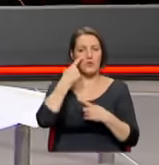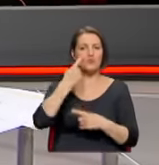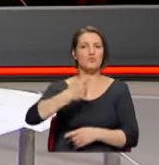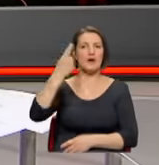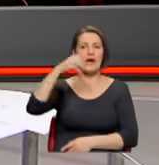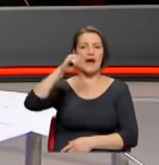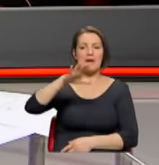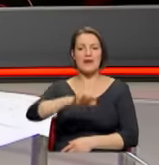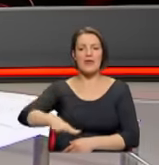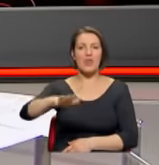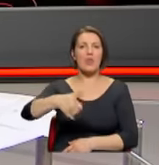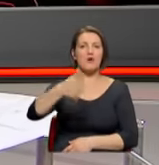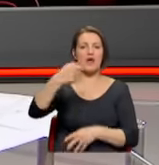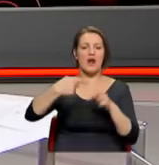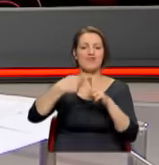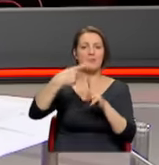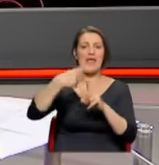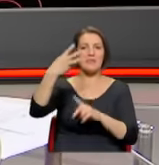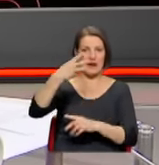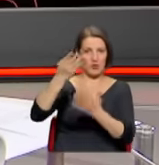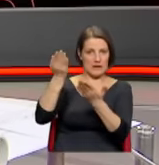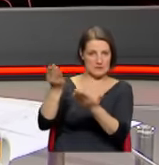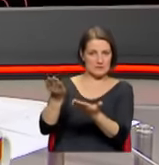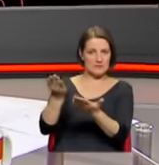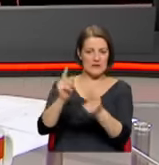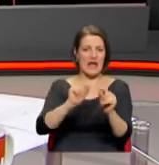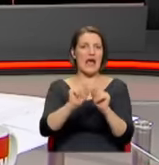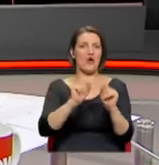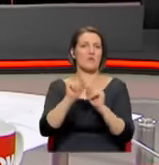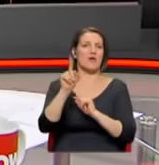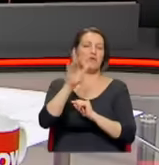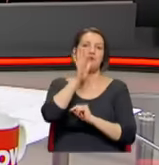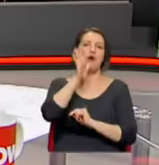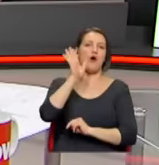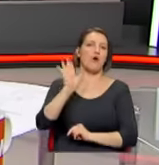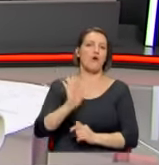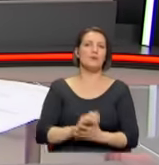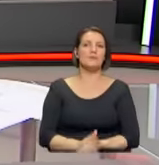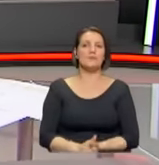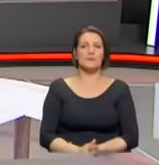Cumhurbaşkanı AK Parti Genel Başkanı Recep Tayyip Erdoğan da ekonomist.